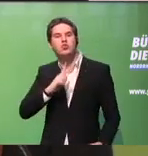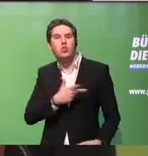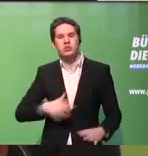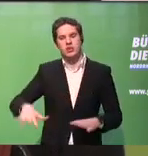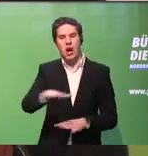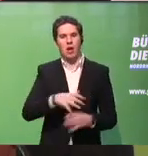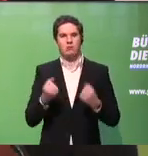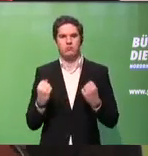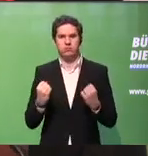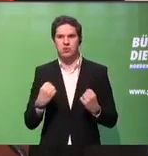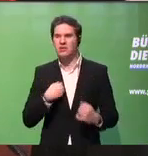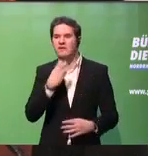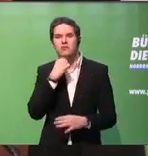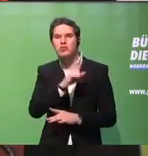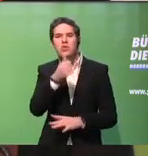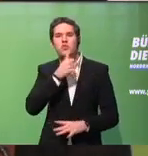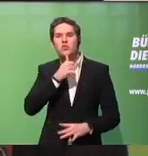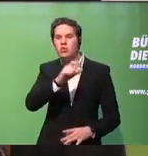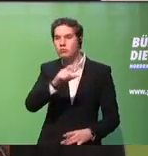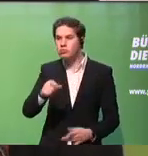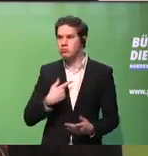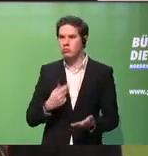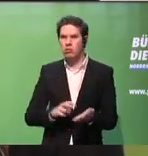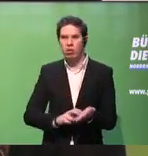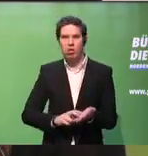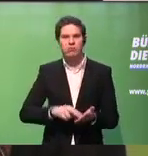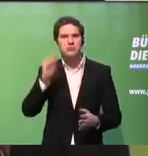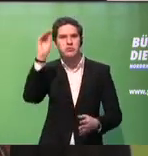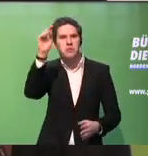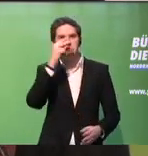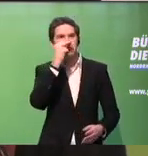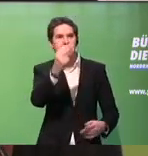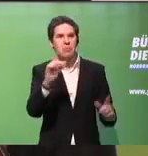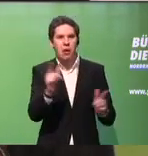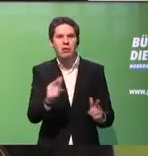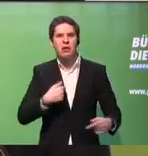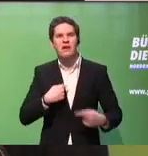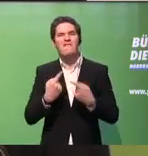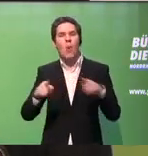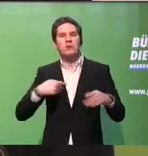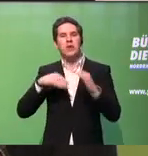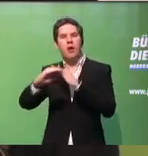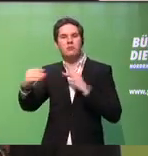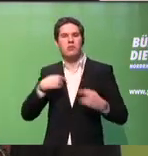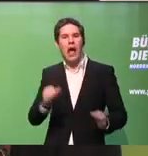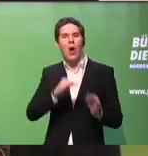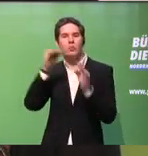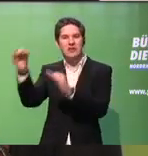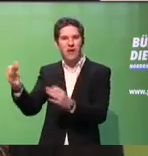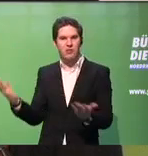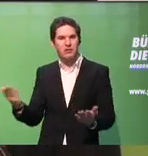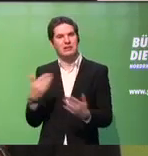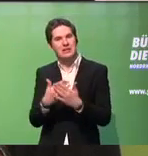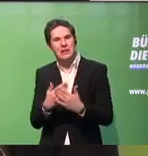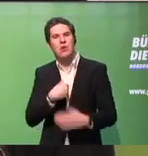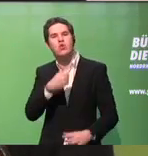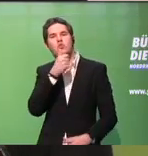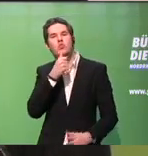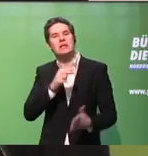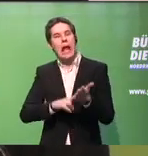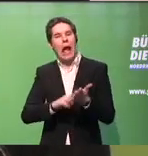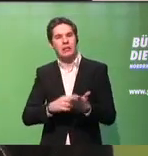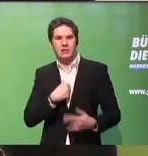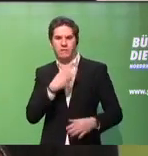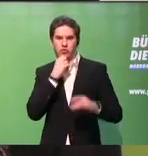Perspektivlosigkeit verharren müssen oder zum Auswandern gedrängt werden. Deshalb haben wir im Europaparlament die Jugendgarantie eingebracht. Ich möchte mich in den